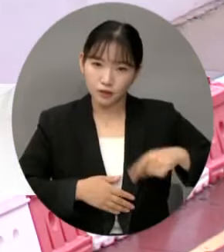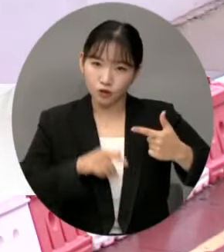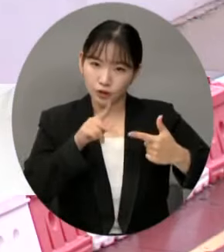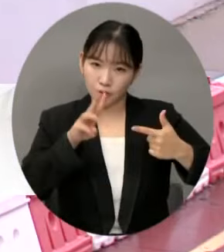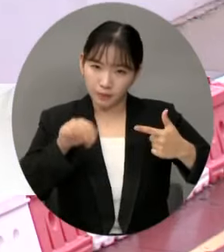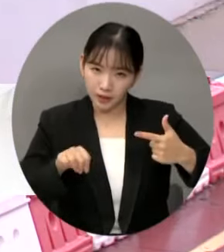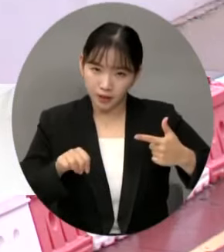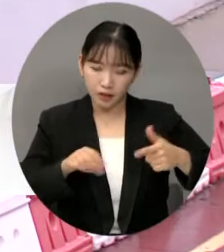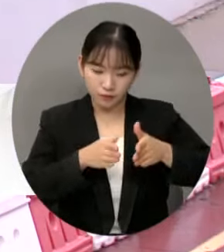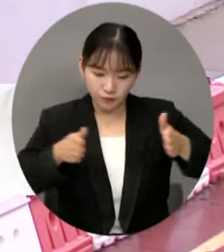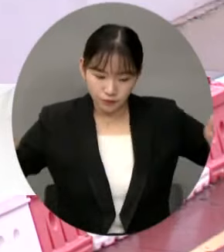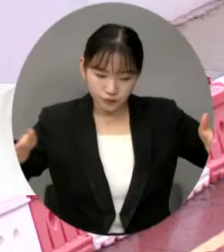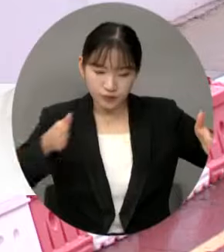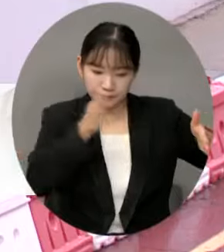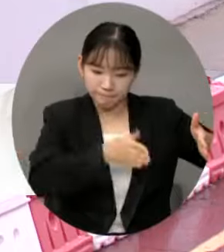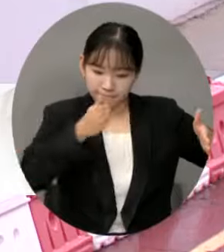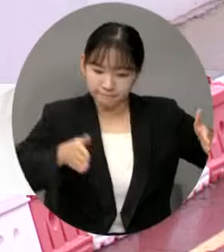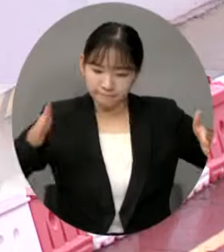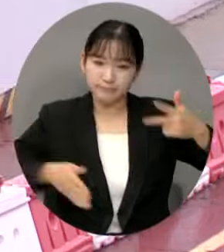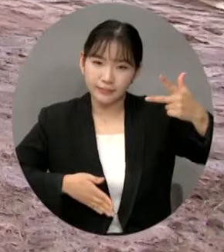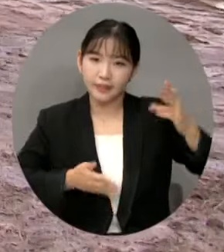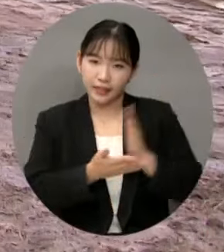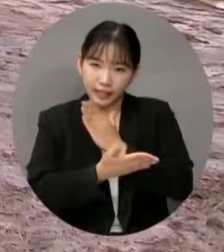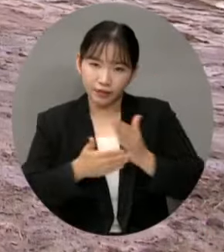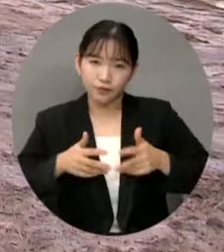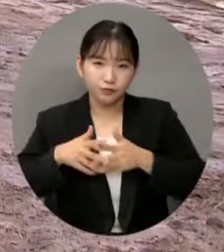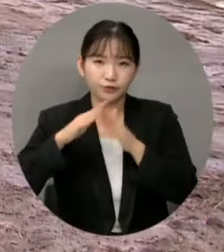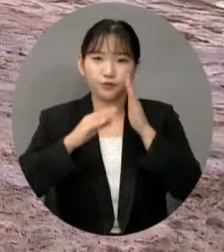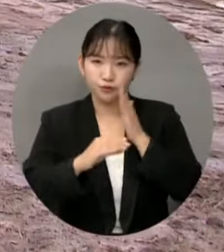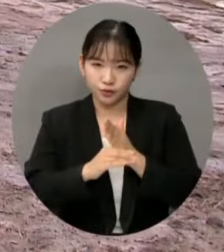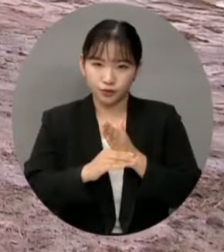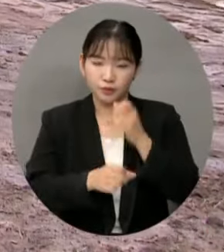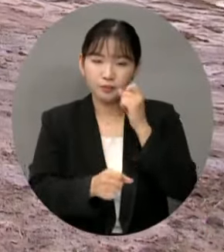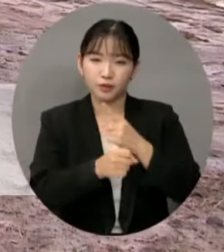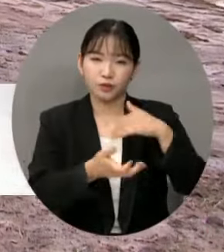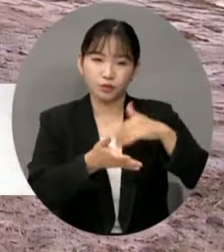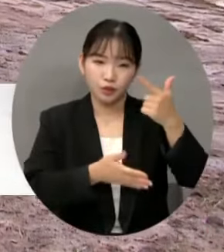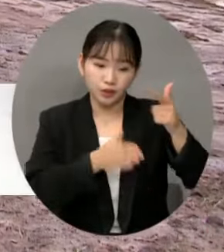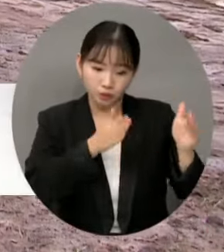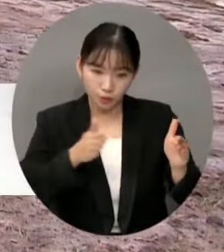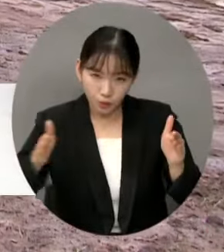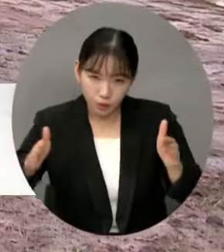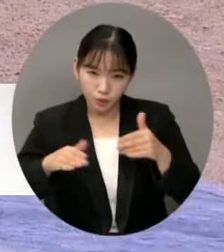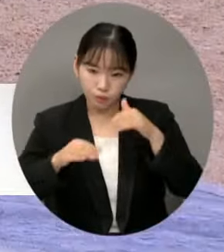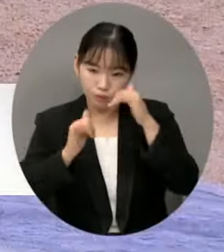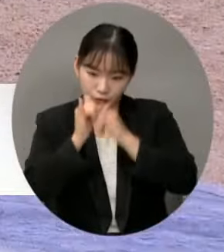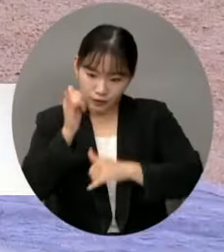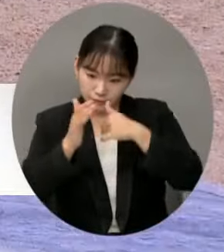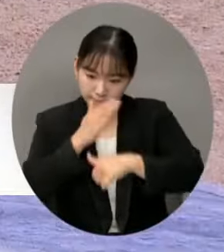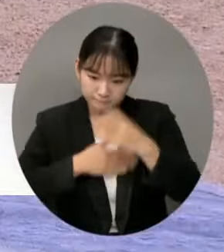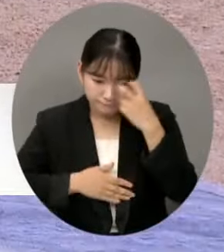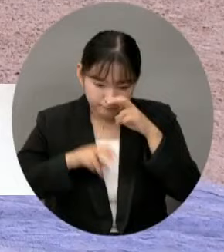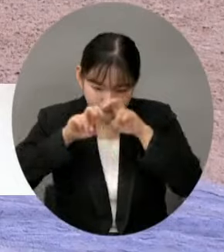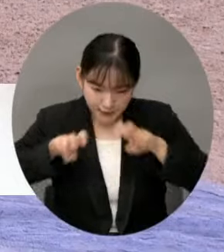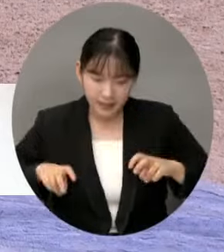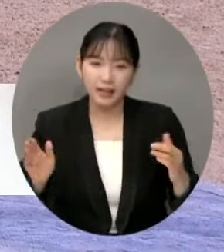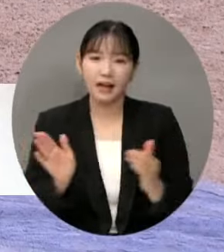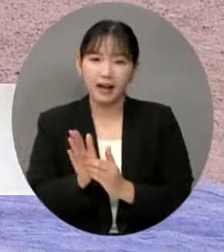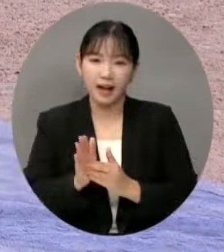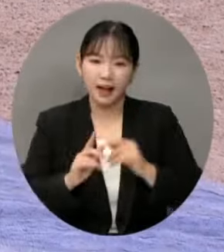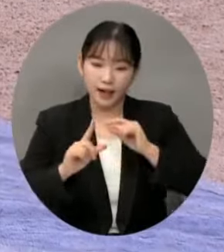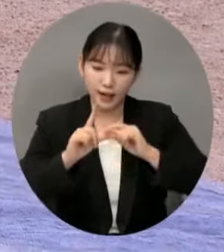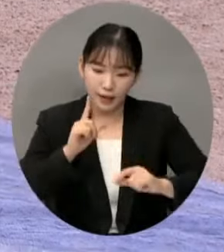일개 공구로 나눠 공사가 진행되고 있습니다 이개 공구에서 발굴 조사가 완료된 가운데 일부